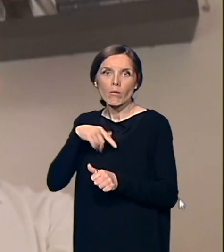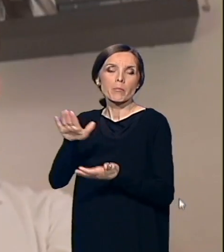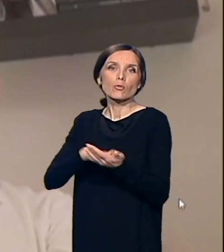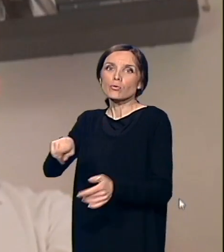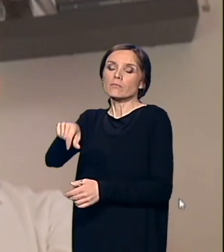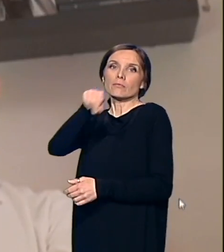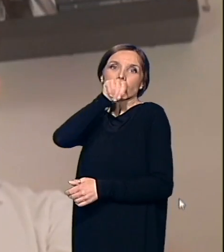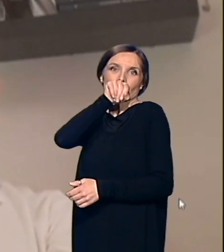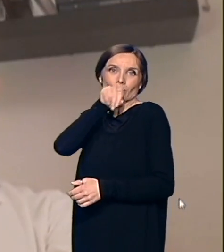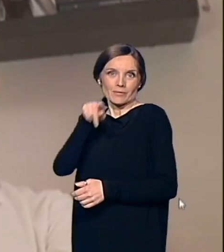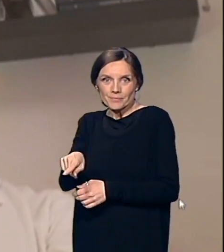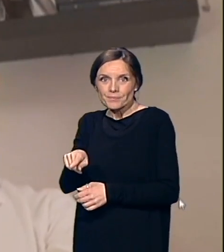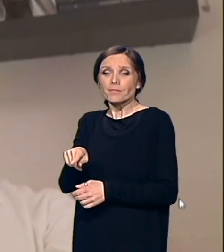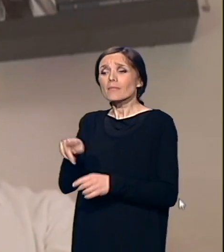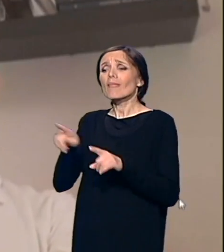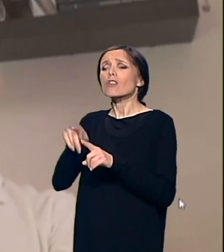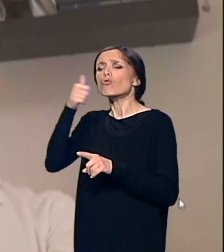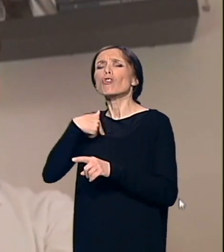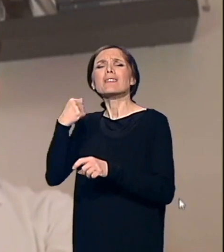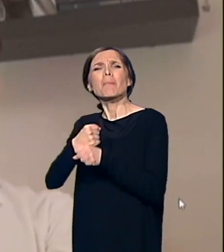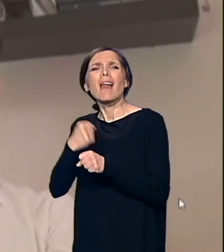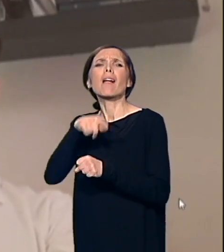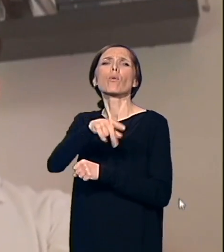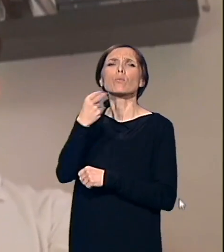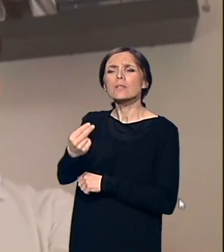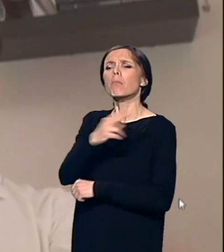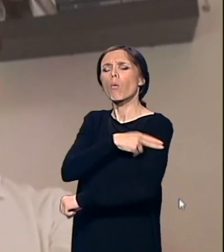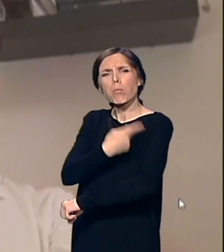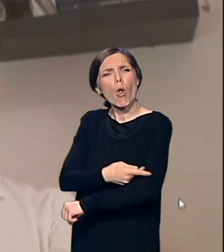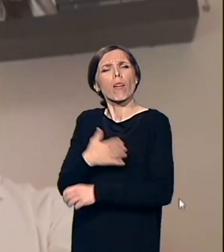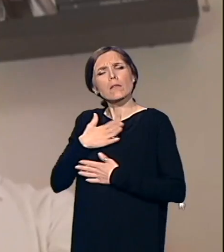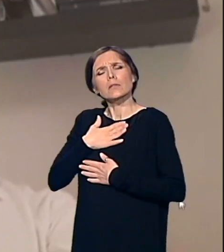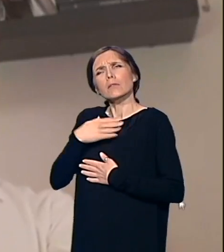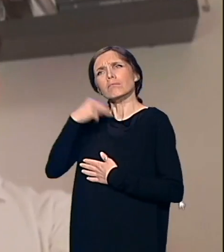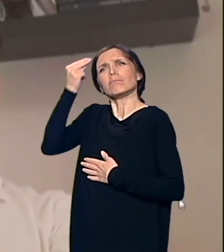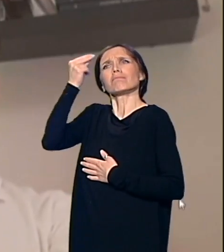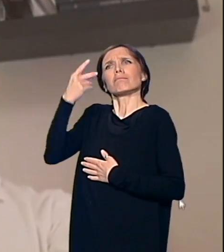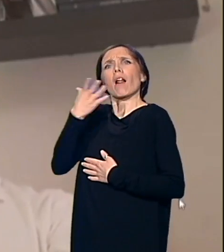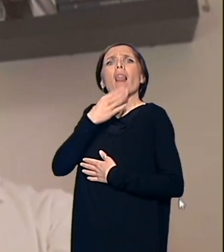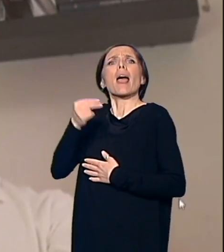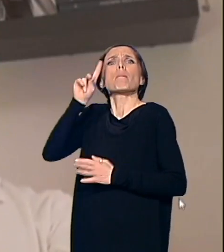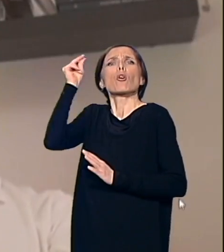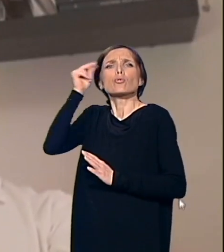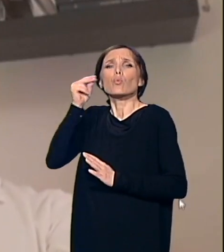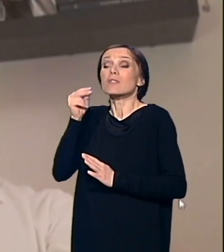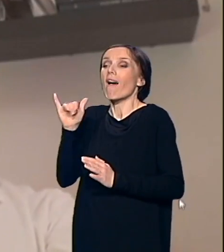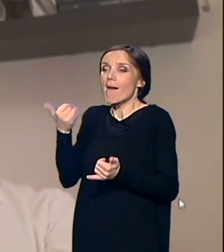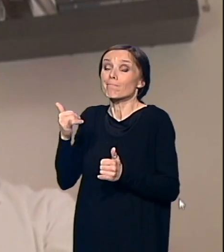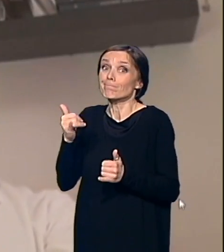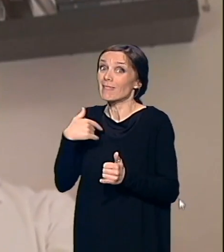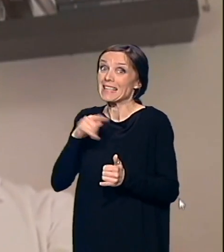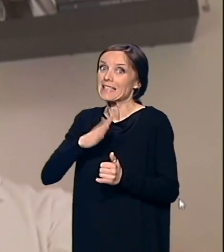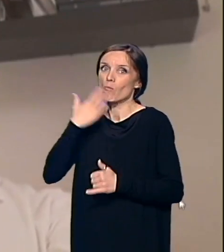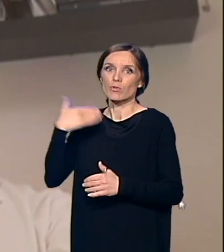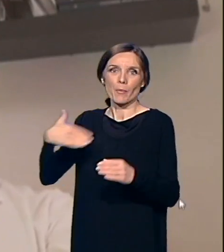lepe iskustva po pitanju profesije iz Srbije i jeste da ja nisam tamo dobio posao i verovatno bi trebao da budem jako